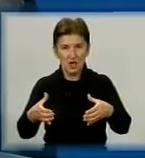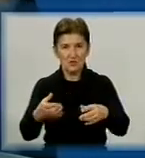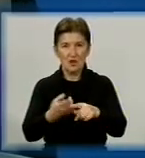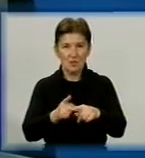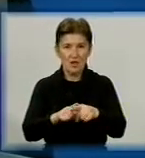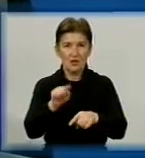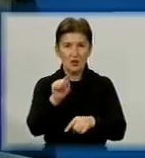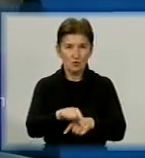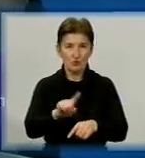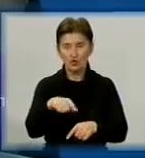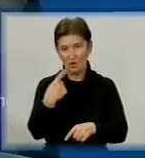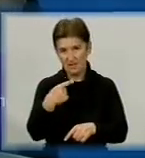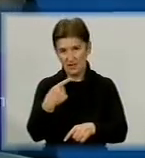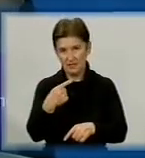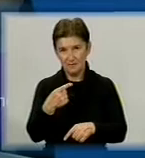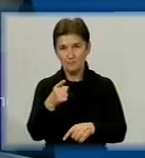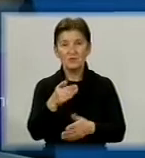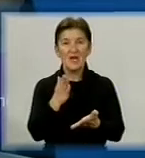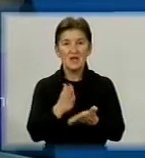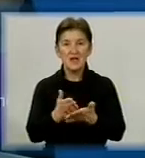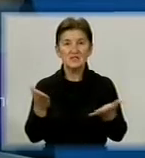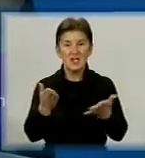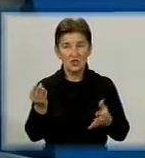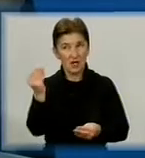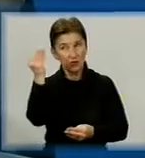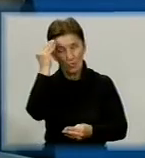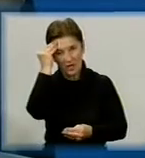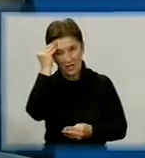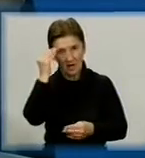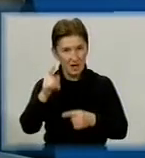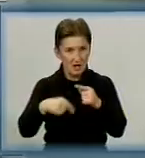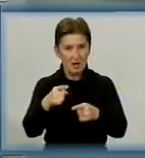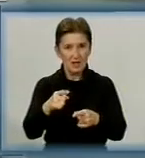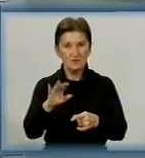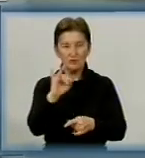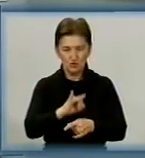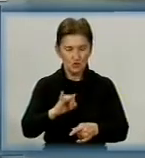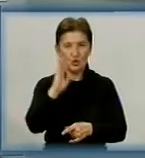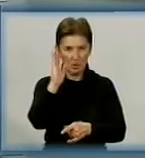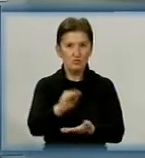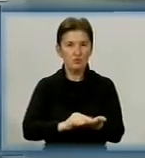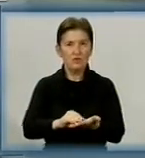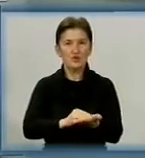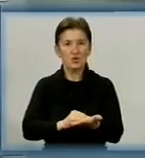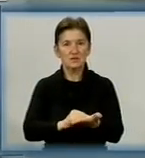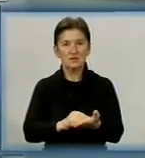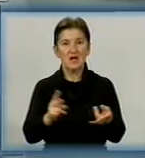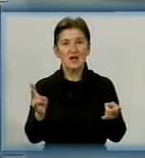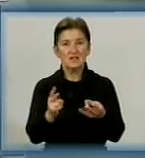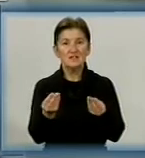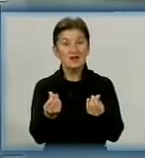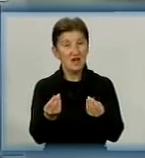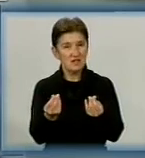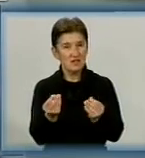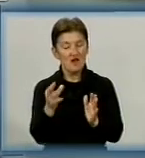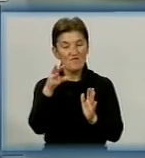я раньше говорил. Зрозуміло. Есть у цього приводу якісь думки, міркування на наступний рік? История ж буде повторюватись? Будет. Надо вкладывать деньги,